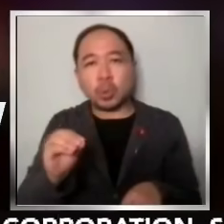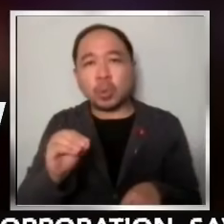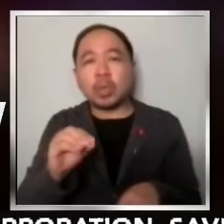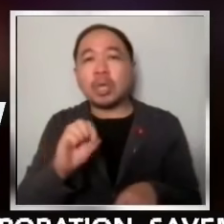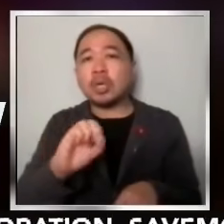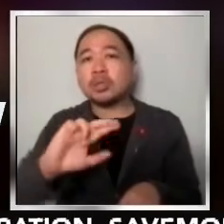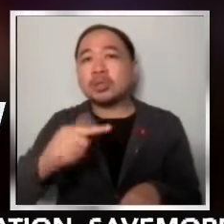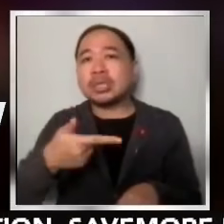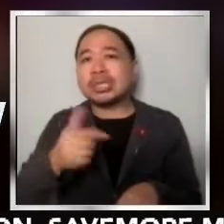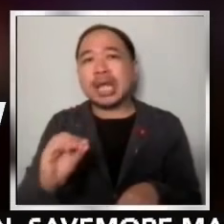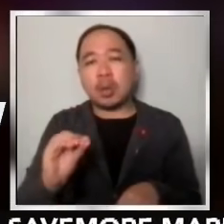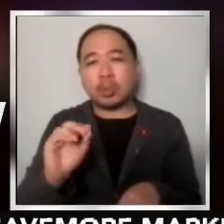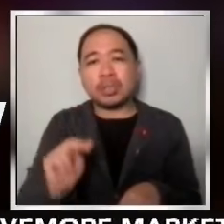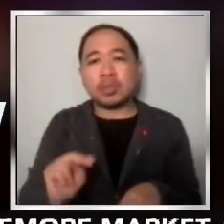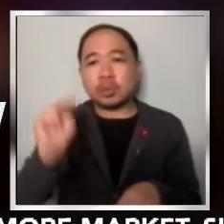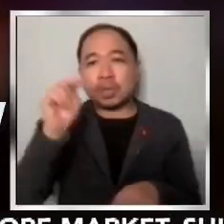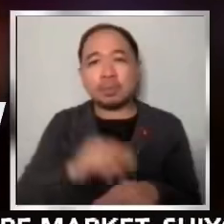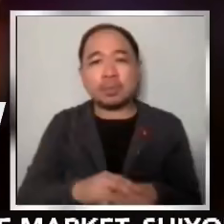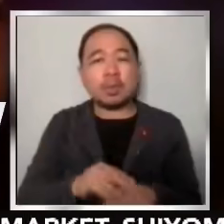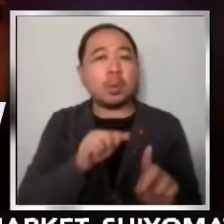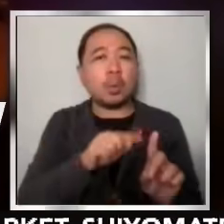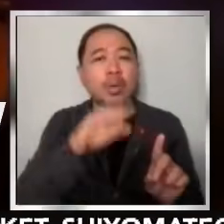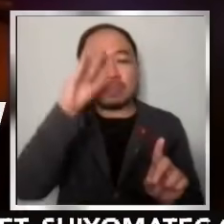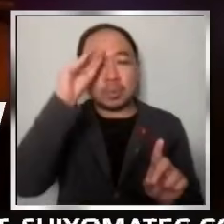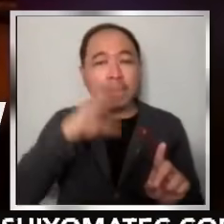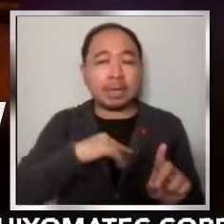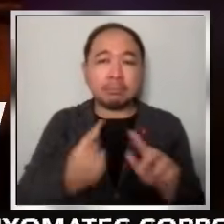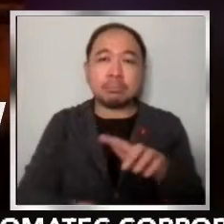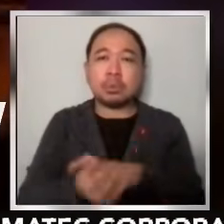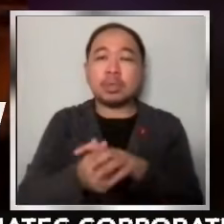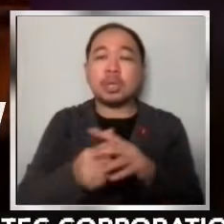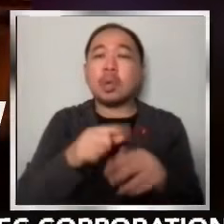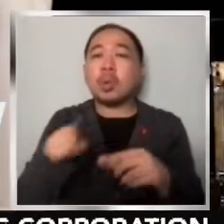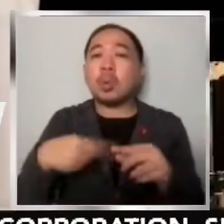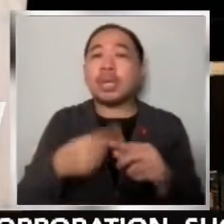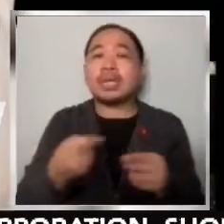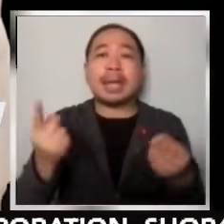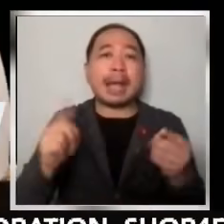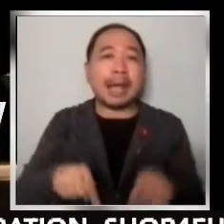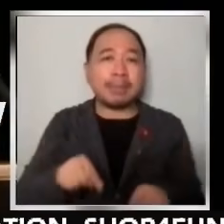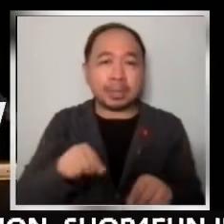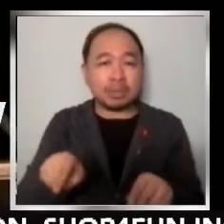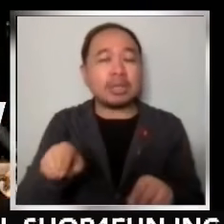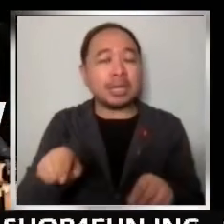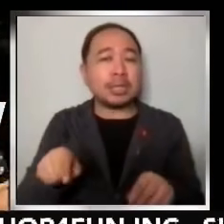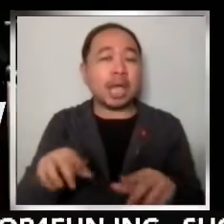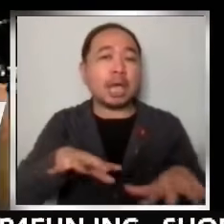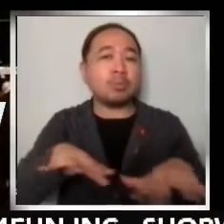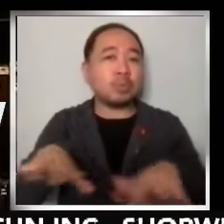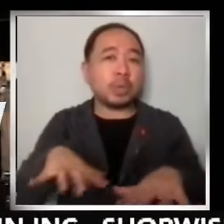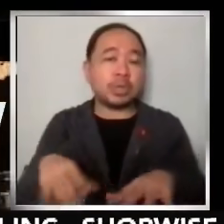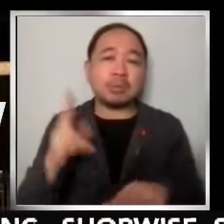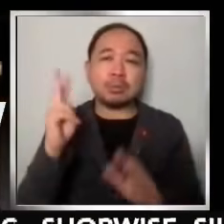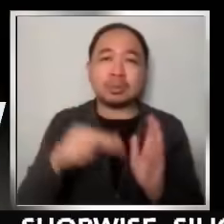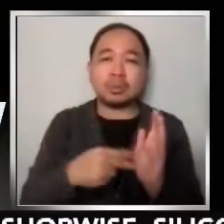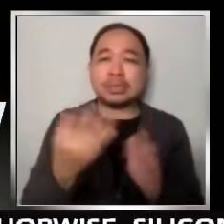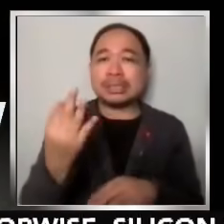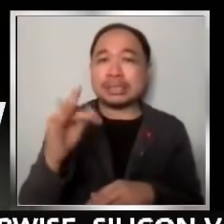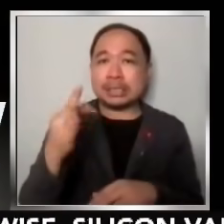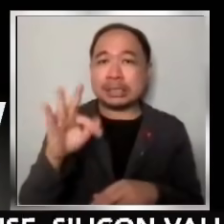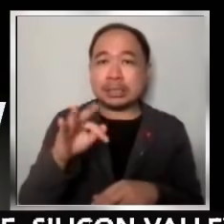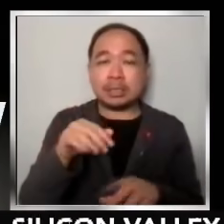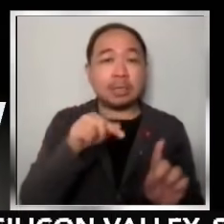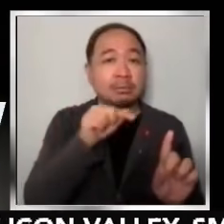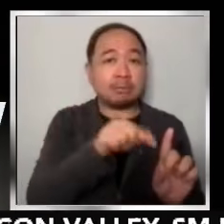Aguila nang tumama ang isang lindol sa Surigao del Norte noong 2019. Sinabihan niya ang mga tao na sumama